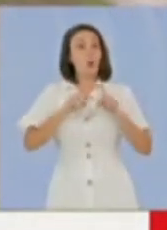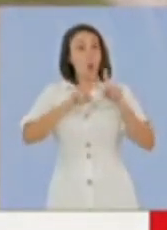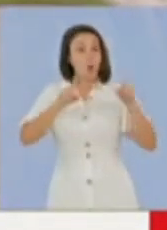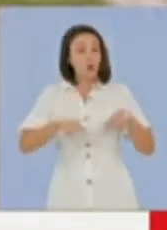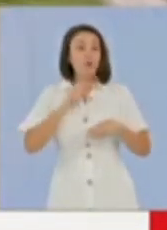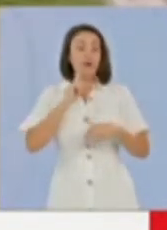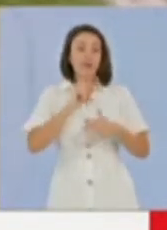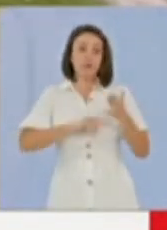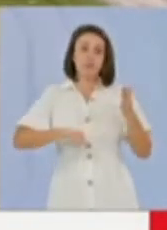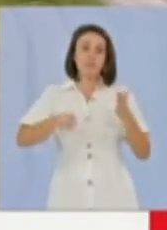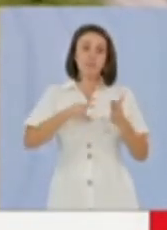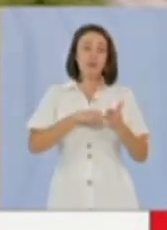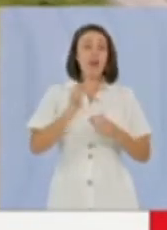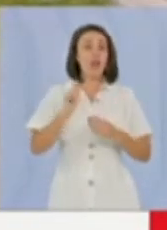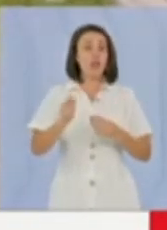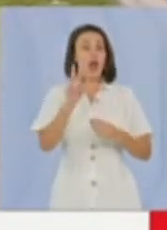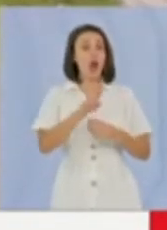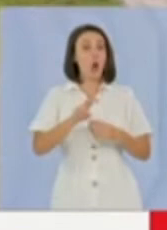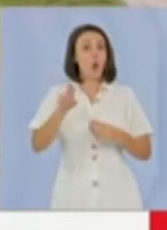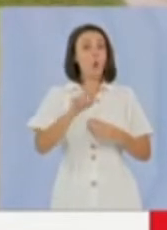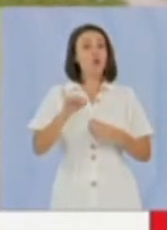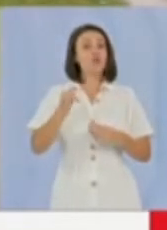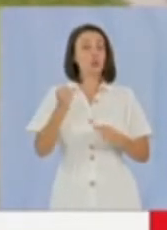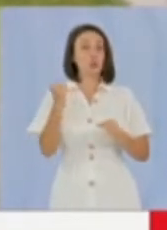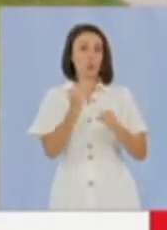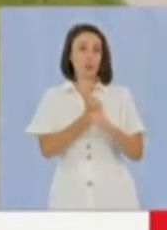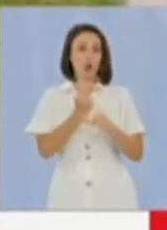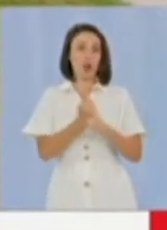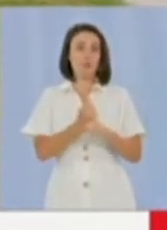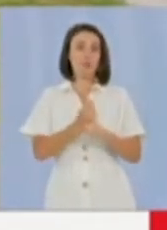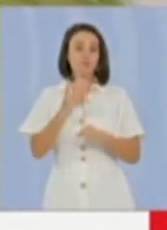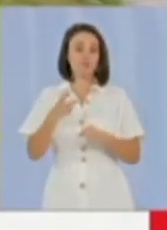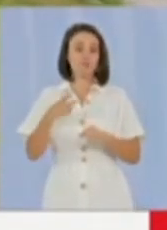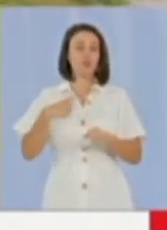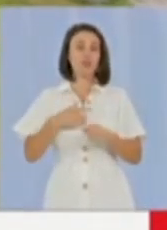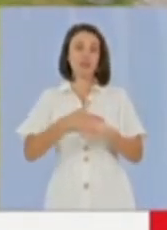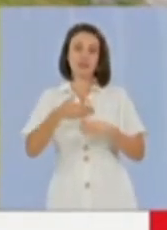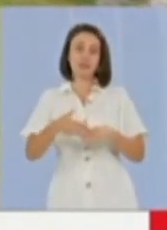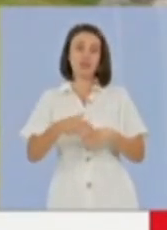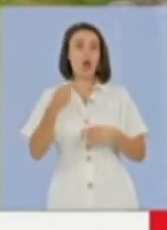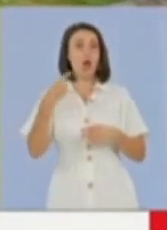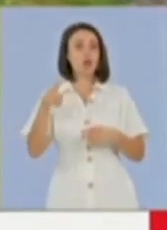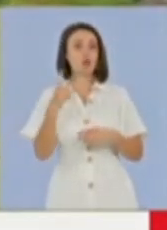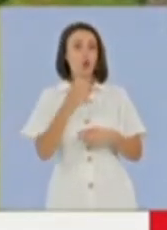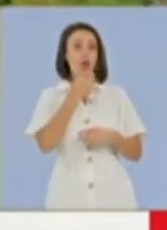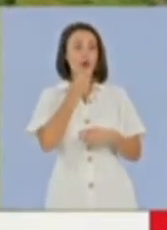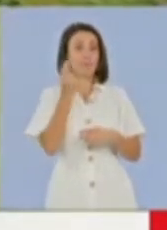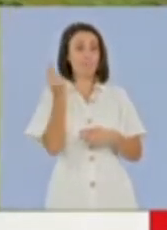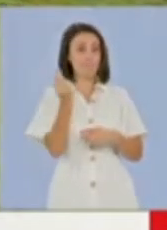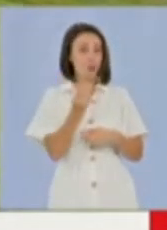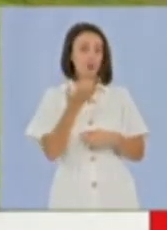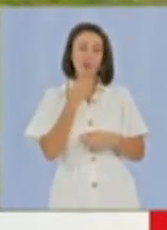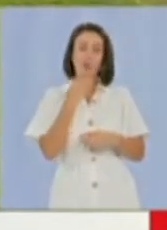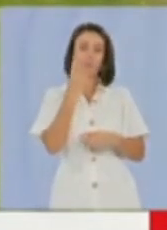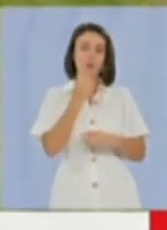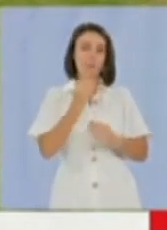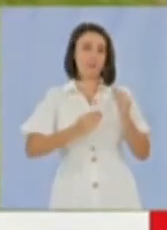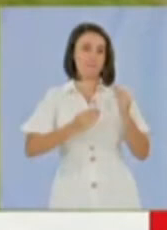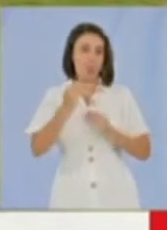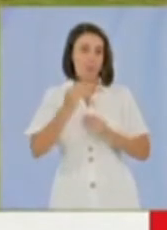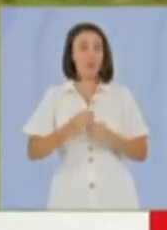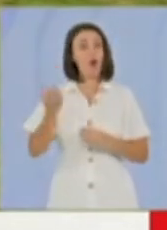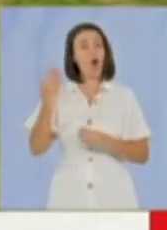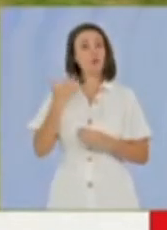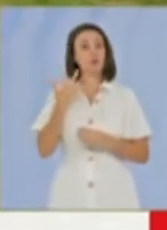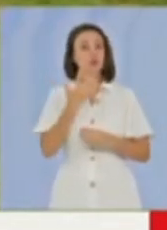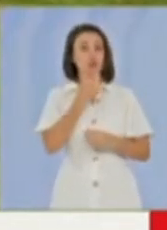va fi reziliat, licitația va fi reluată, iar lucrările la tronson vor fi întârziate cu alți 2 ani. Proiectul nu este la primele probleme. În urmă